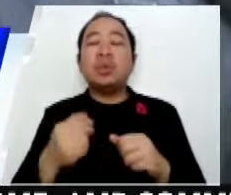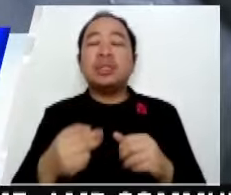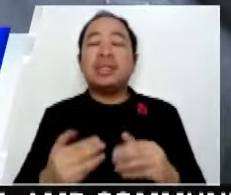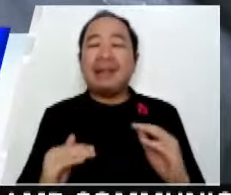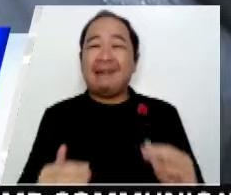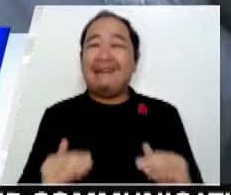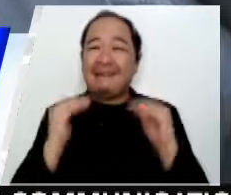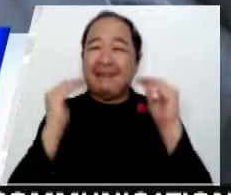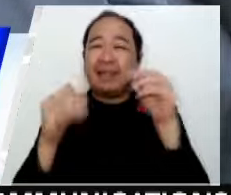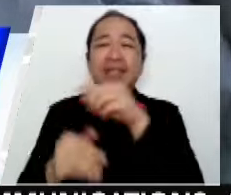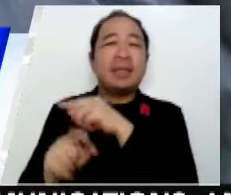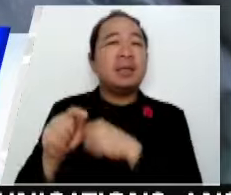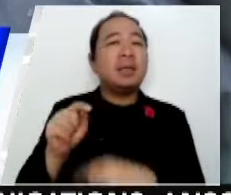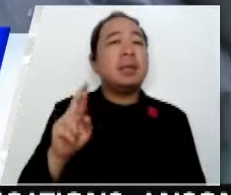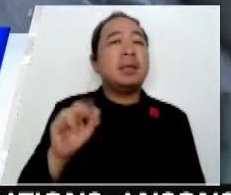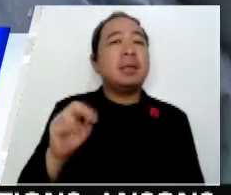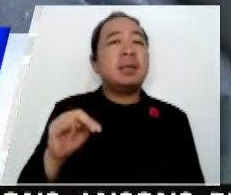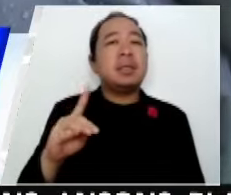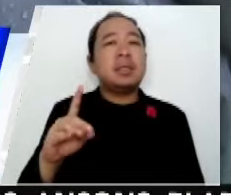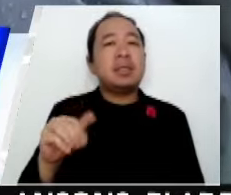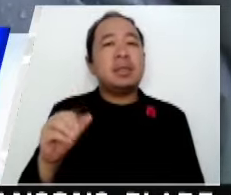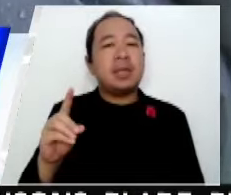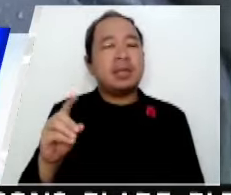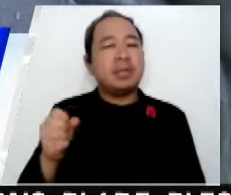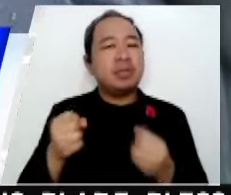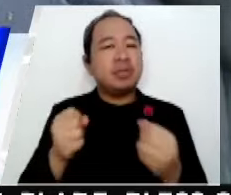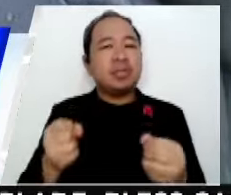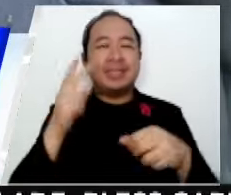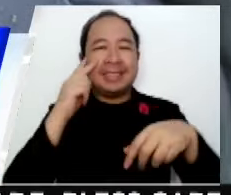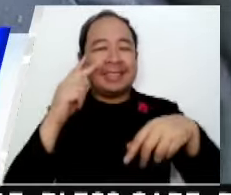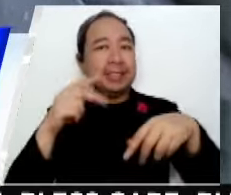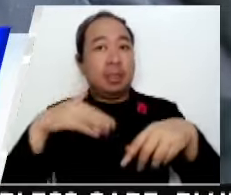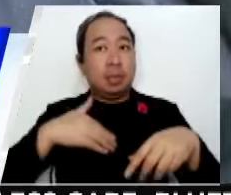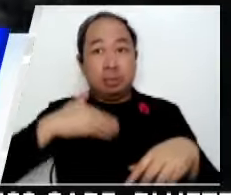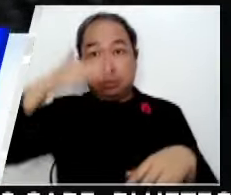doon, halos sa lagpas tao na doon.